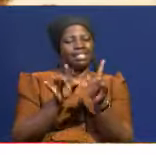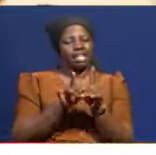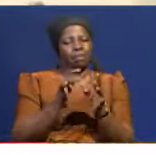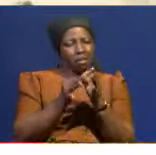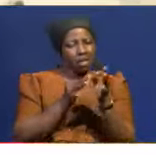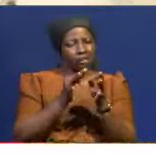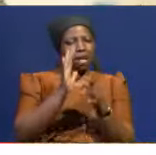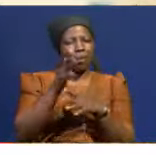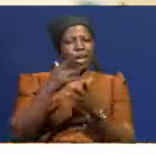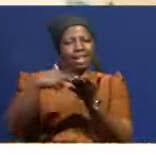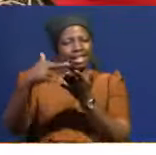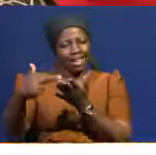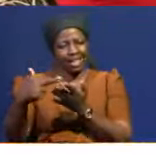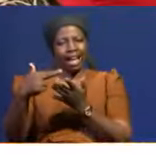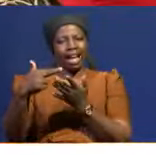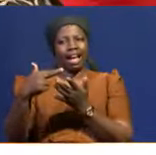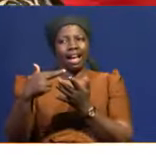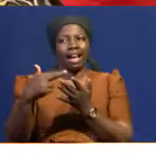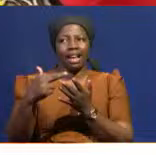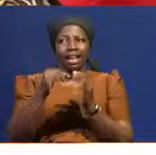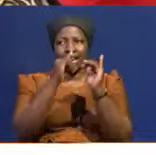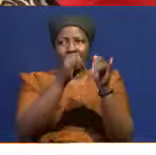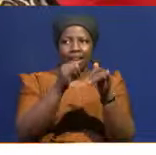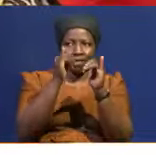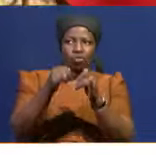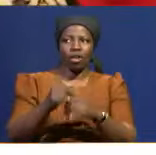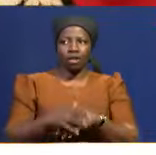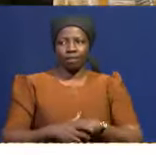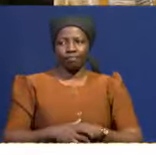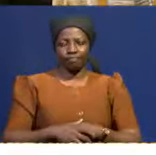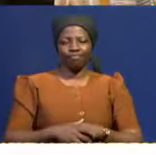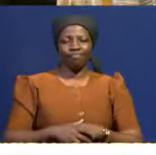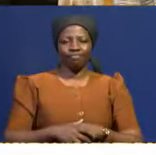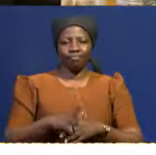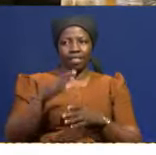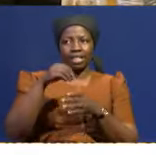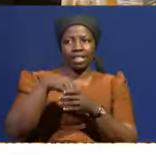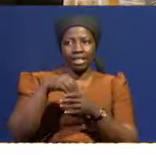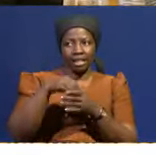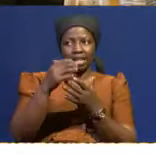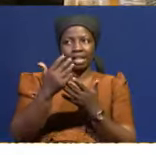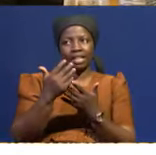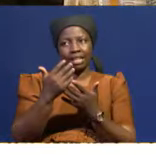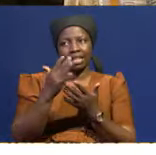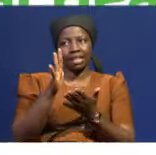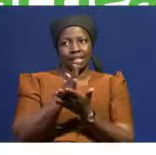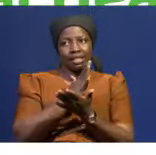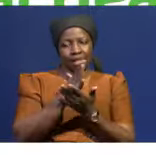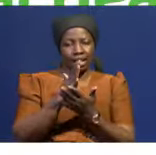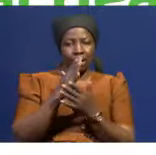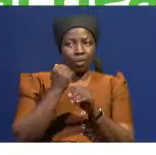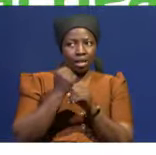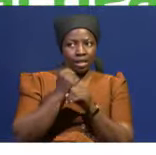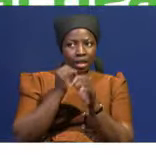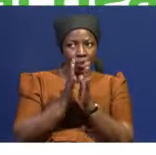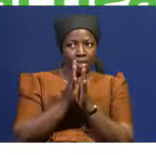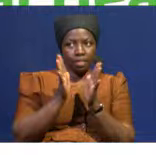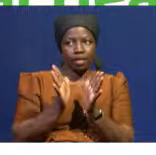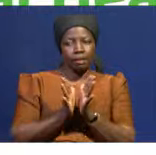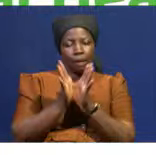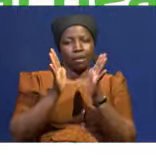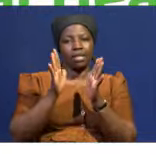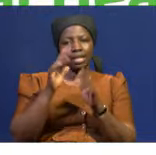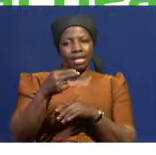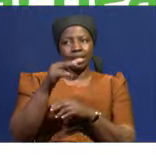Akiongea wakati wa warsha ya mafunzo kwa wataalamu wa masuala ya ajira katika sekta ya umma, Kimtai alifichua kwamba ni wafanyikazi